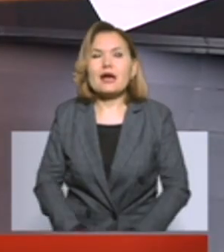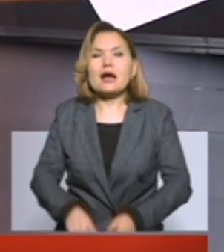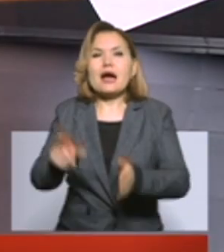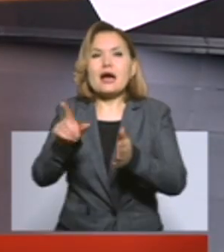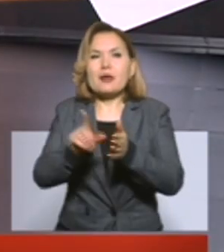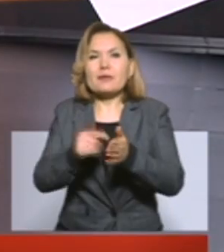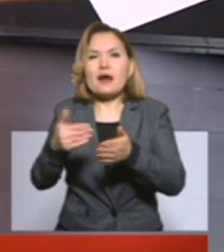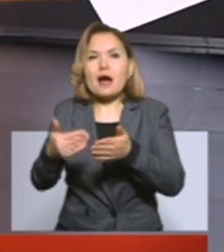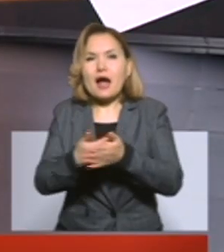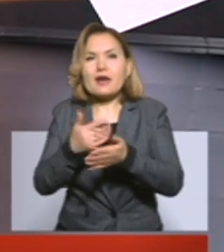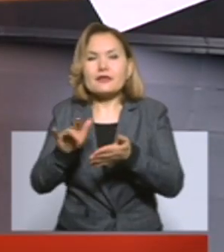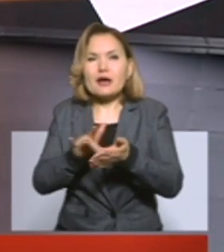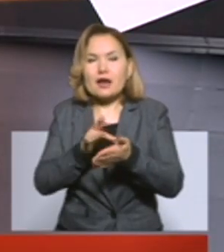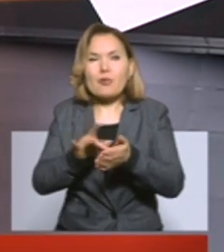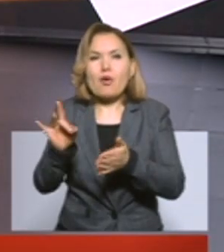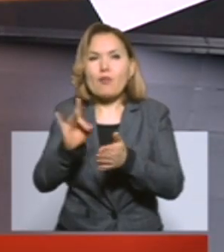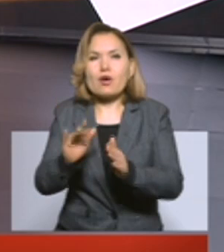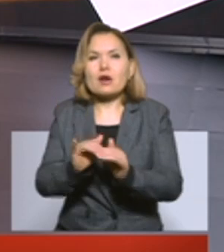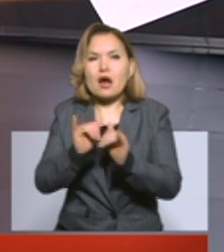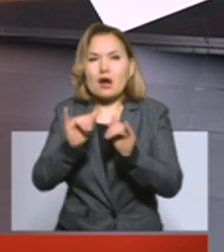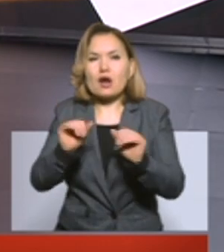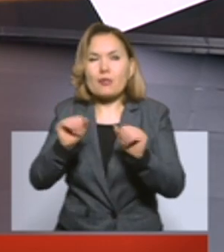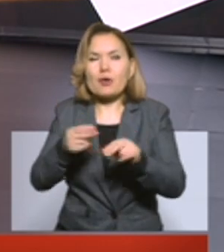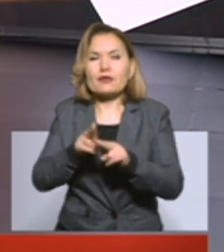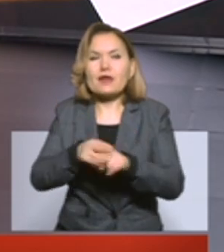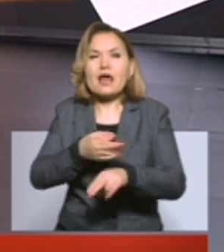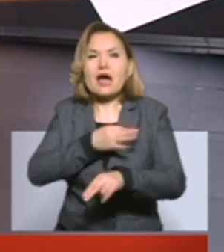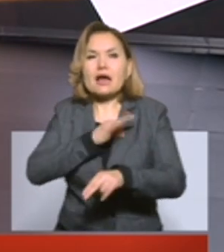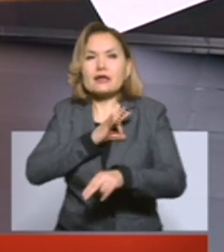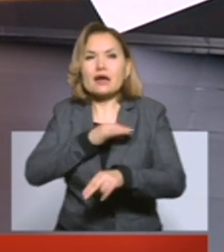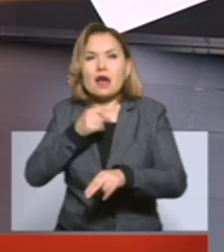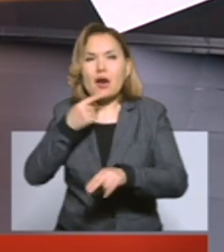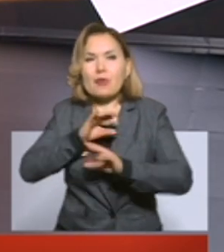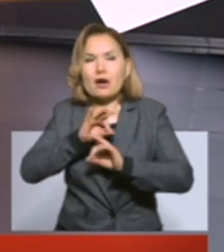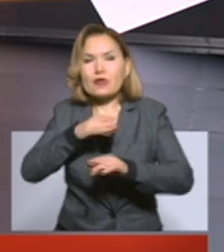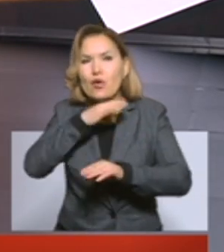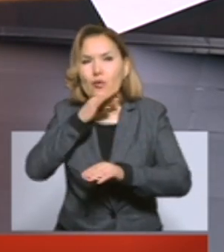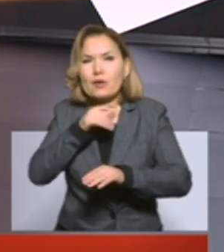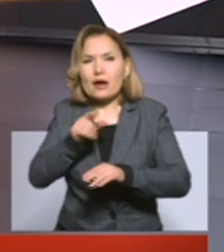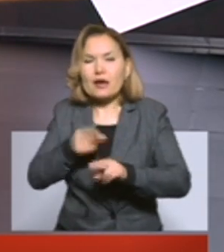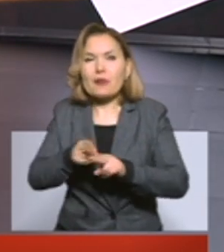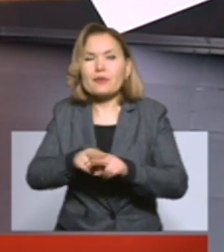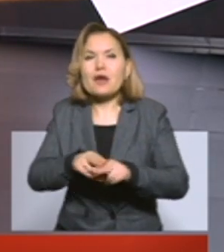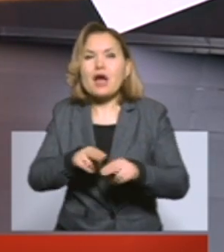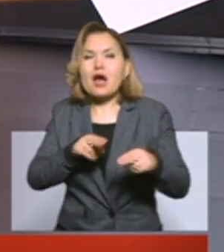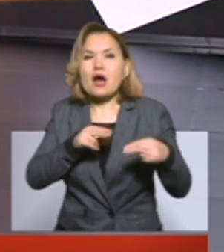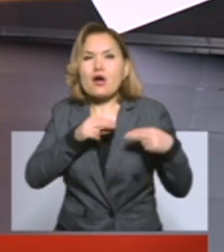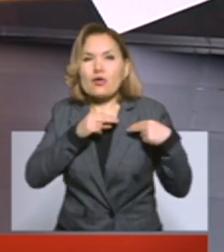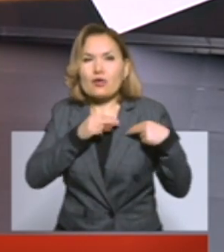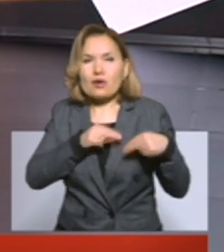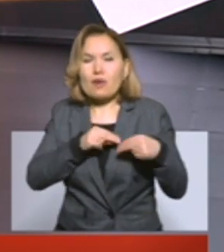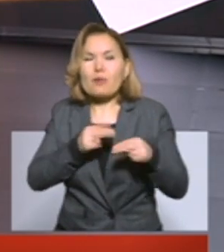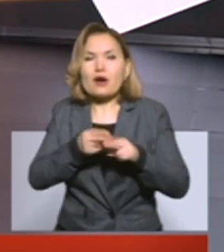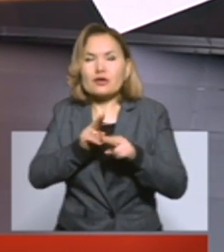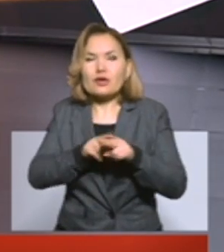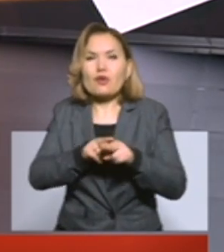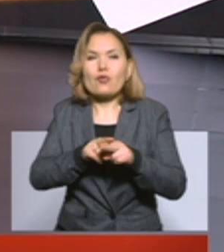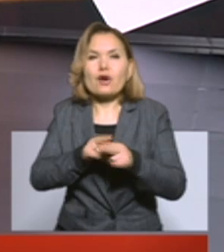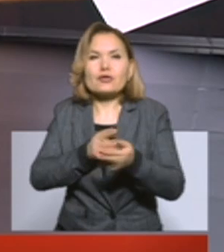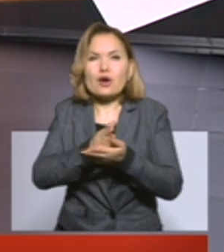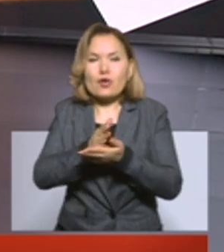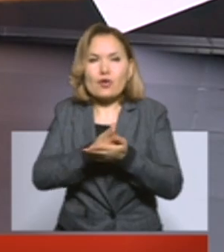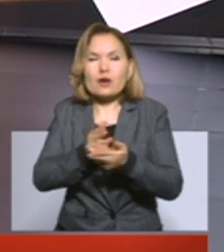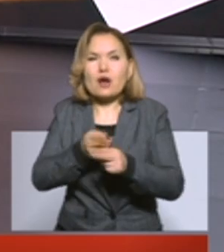Зейнетақыны қайта есептеп, мөлшерін артыруға болады. Заңгерлердің айтуынша, көптеген азамат еңбек өтілін дәлелдей алмағандықтан